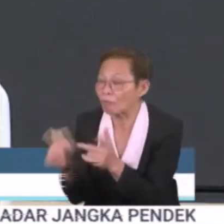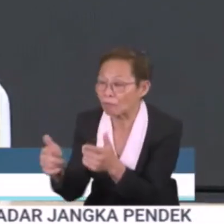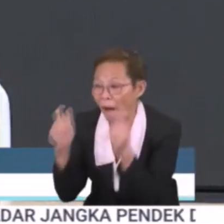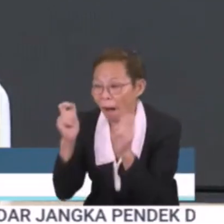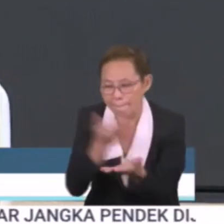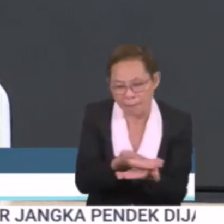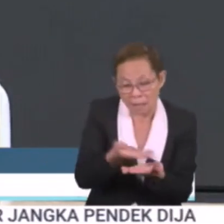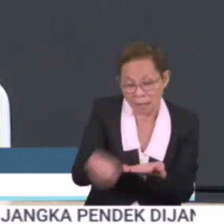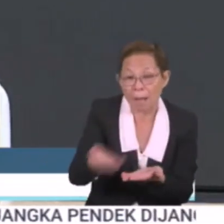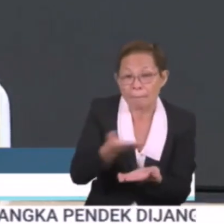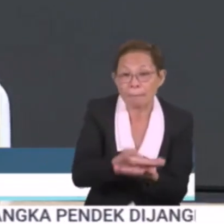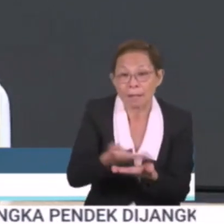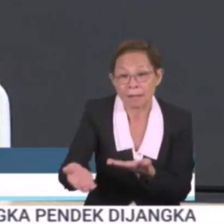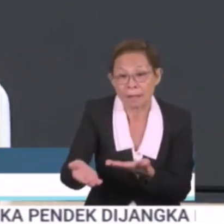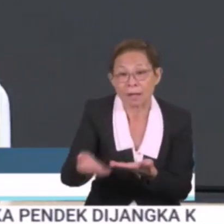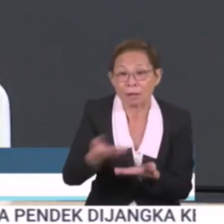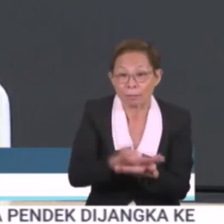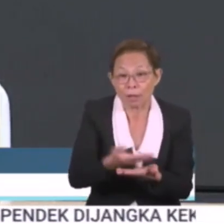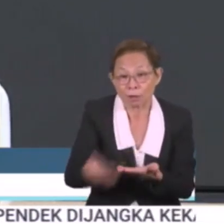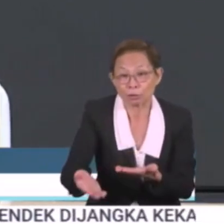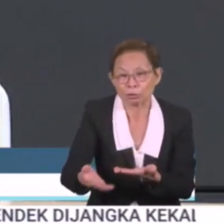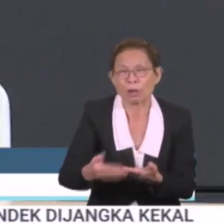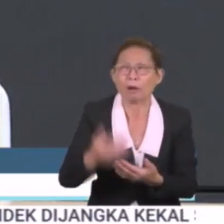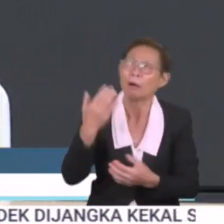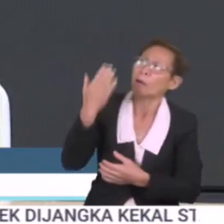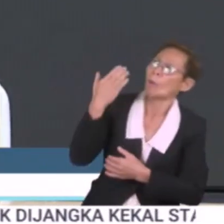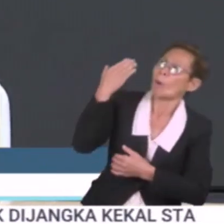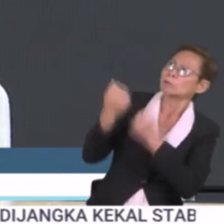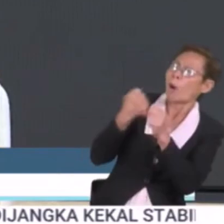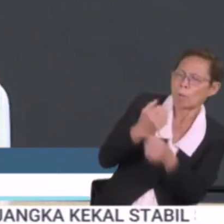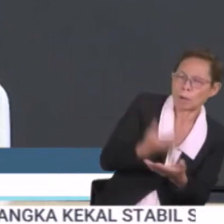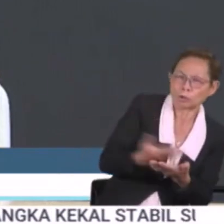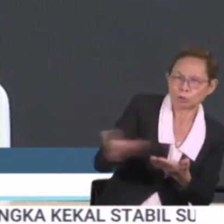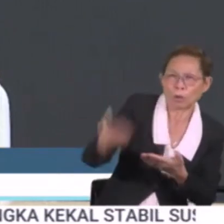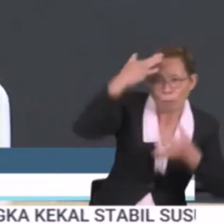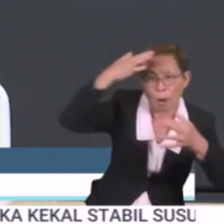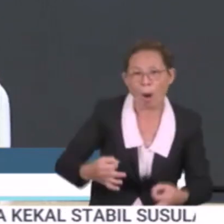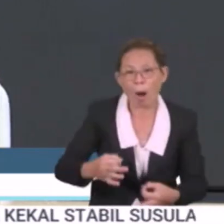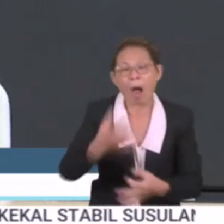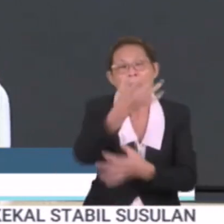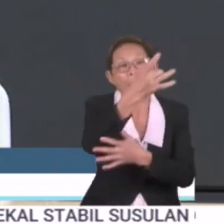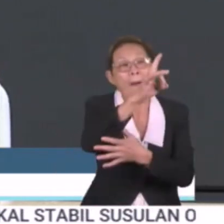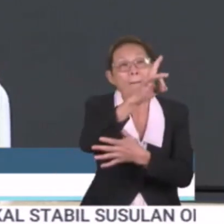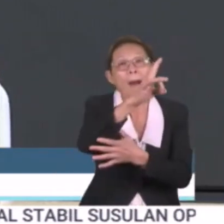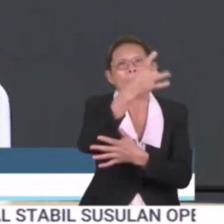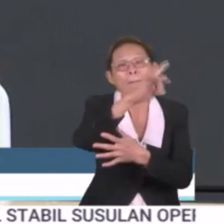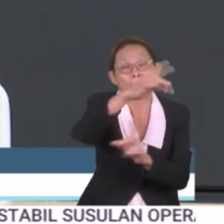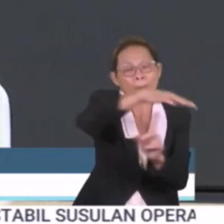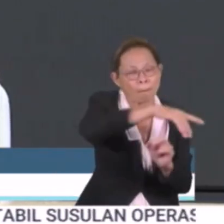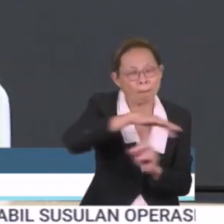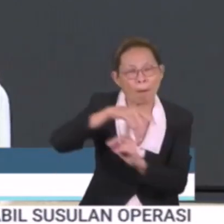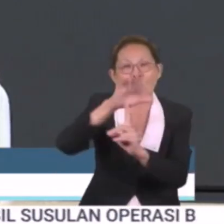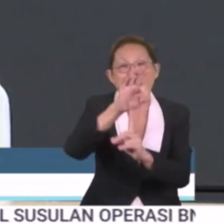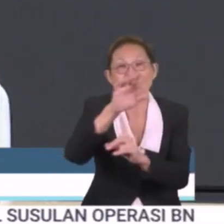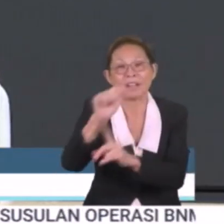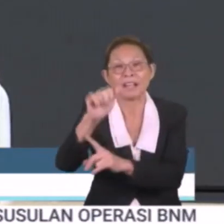disegerakan pembelian yang sudah beberapa tahun lalu telah diputuskan, iaitu 18 unit